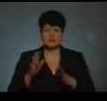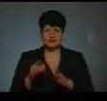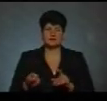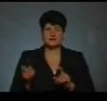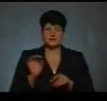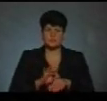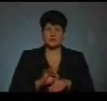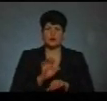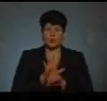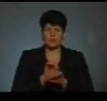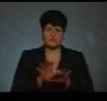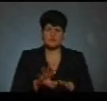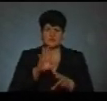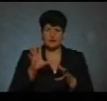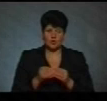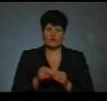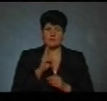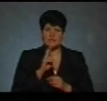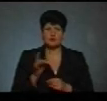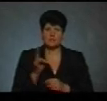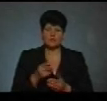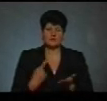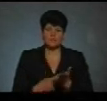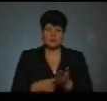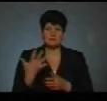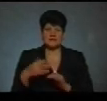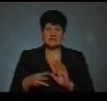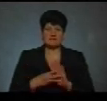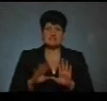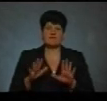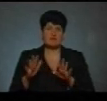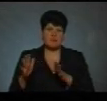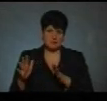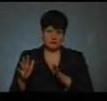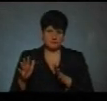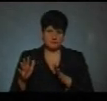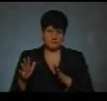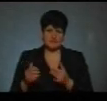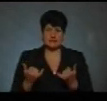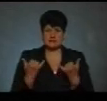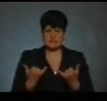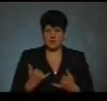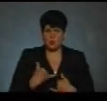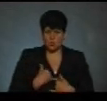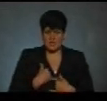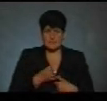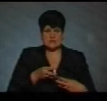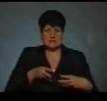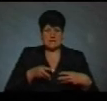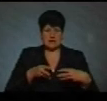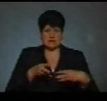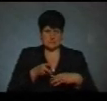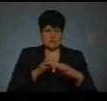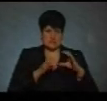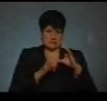коронавірусом. Загалом у Кременецькому районі підтверджено 58 випадків. Зараз у нас на скайп-зв'язку